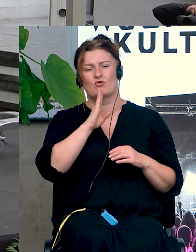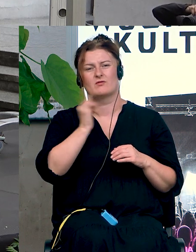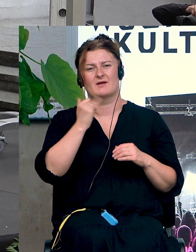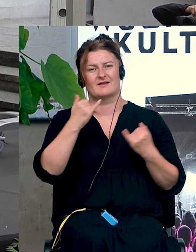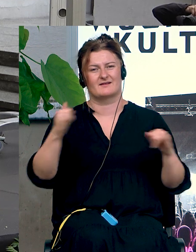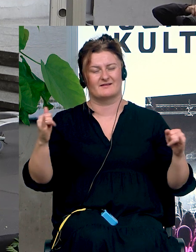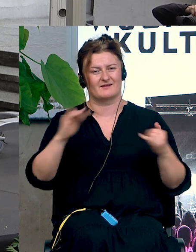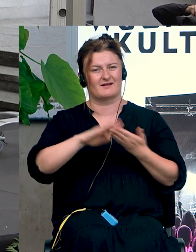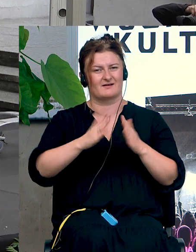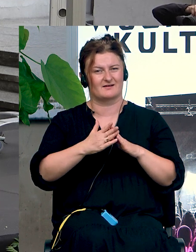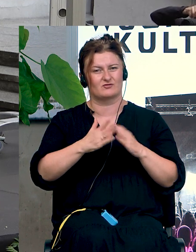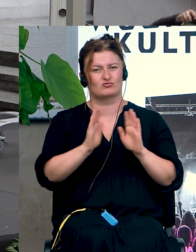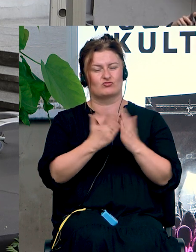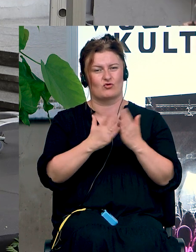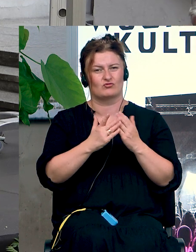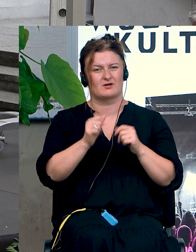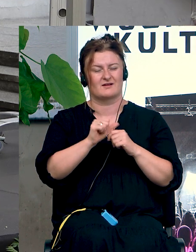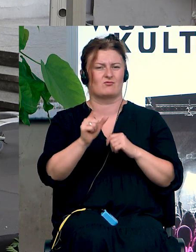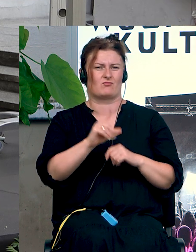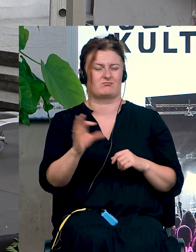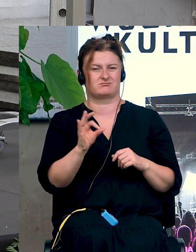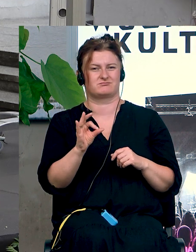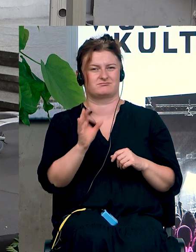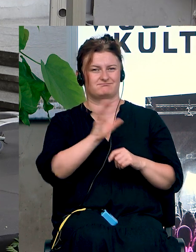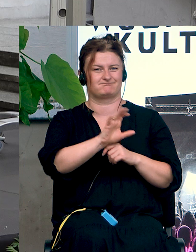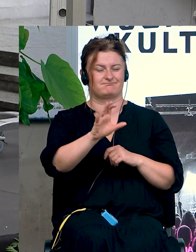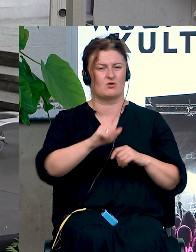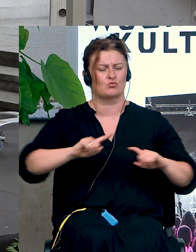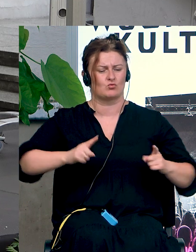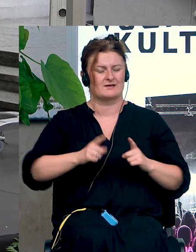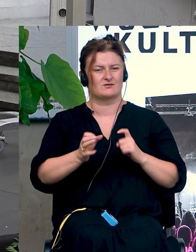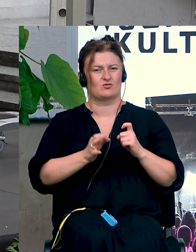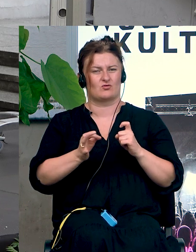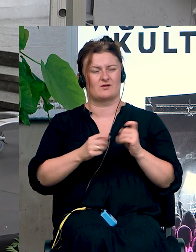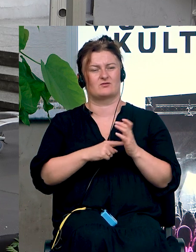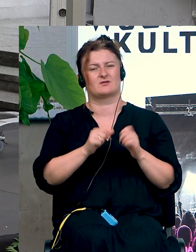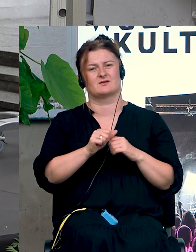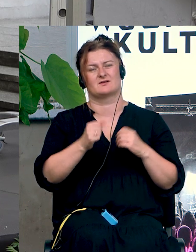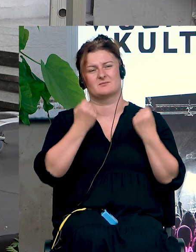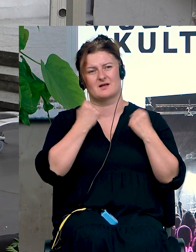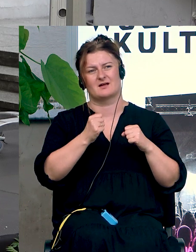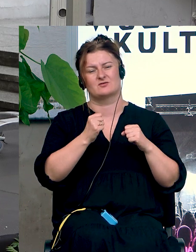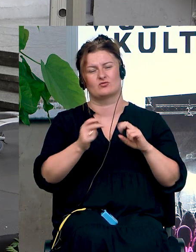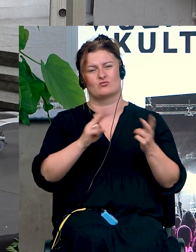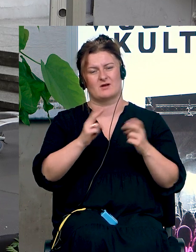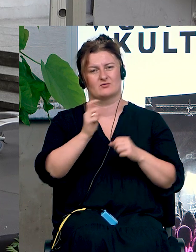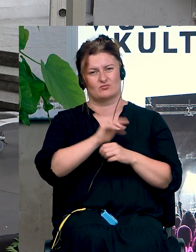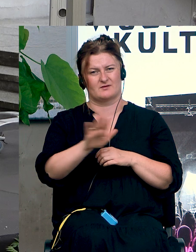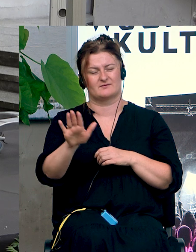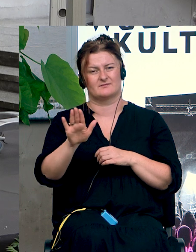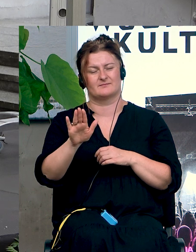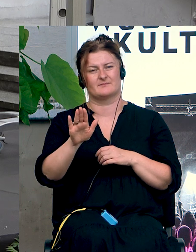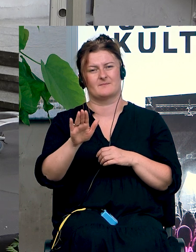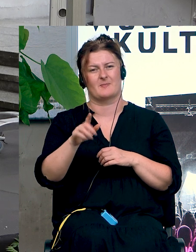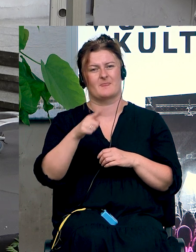випадково. Якщо скоротити історію, то є відома перекладачка Клаудія Дате, яка є не тільки перекладачкою, але